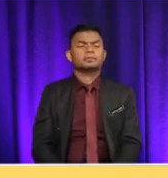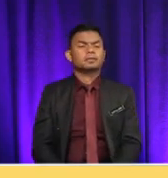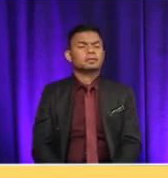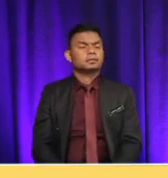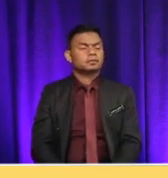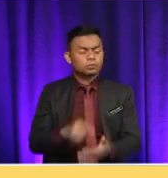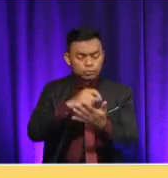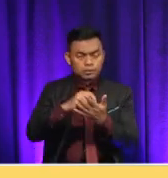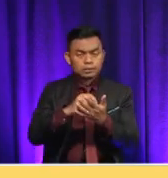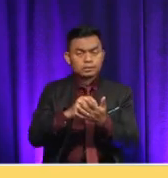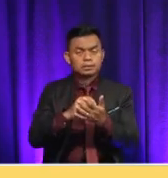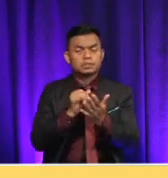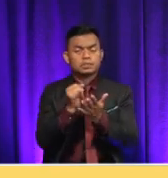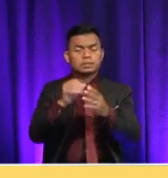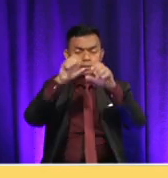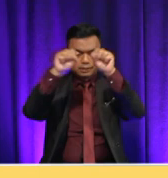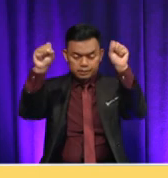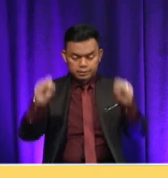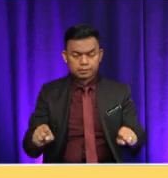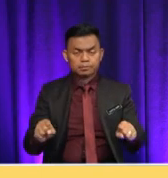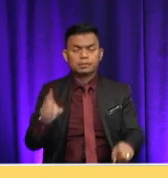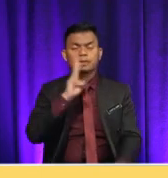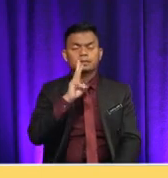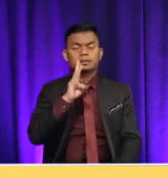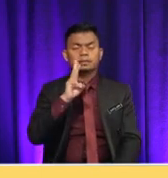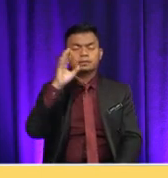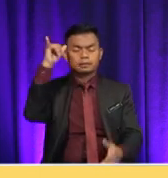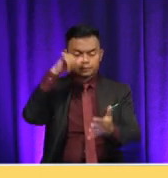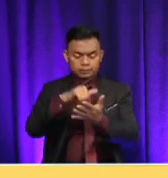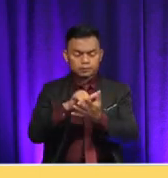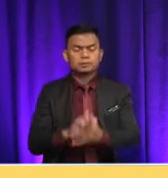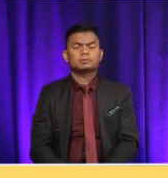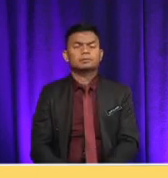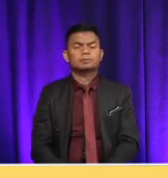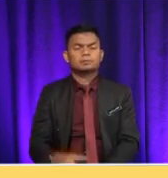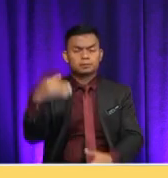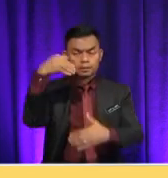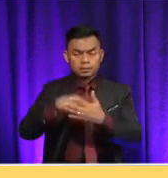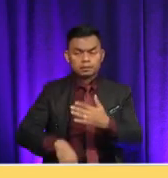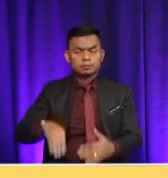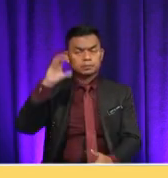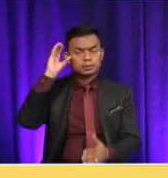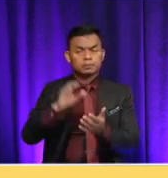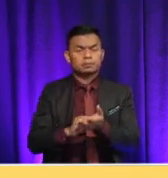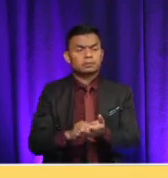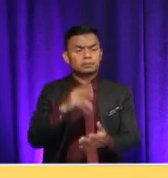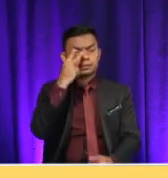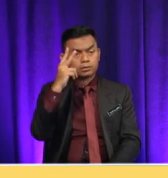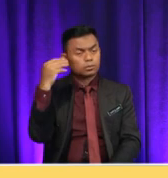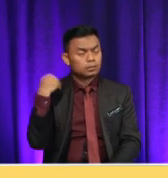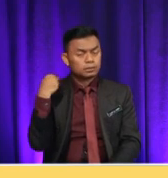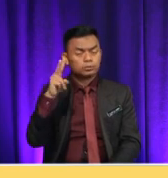air tersebut Oke ada dalam gambar raja ini sebenarnya ada nampak macam dua tapi